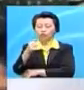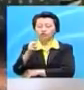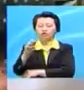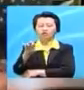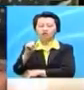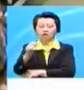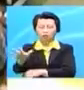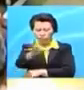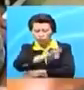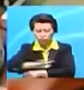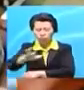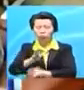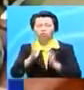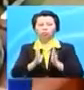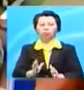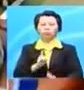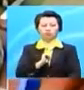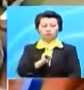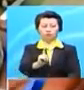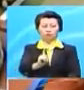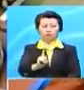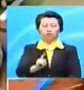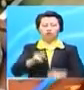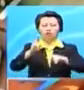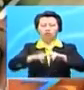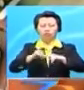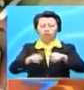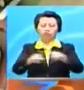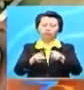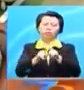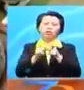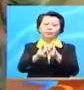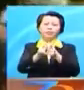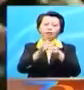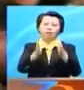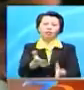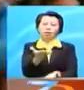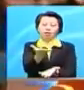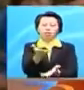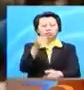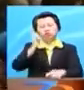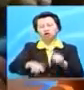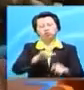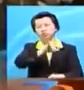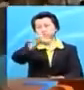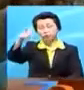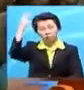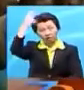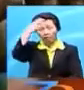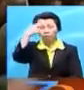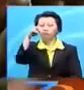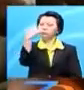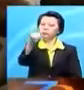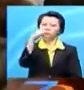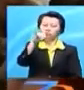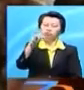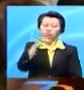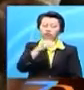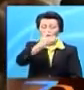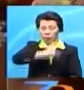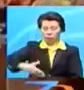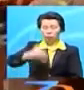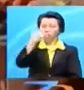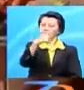yang majoritinya beragama Islam. Kedudukan sebagai pelarian tidak memungkinkan mereka menunaikan ibadah haji dan